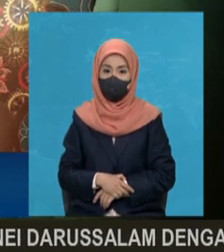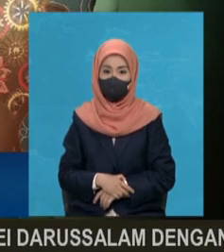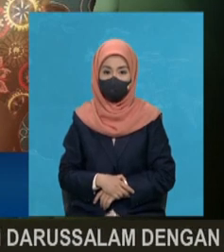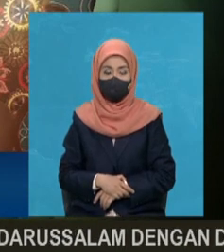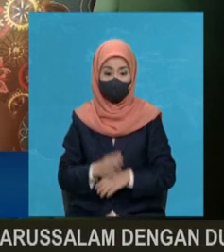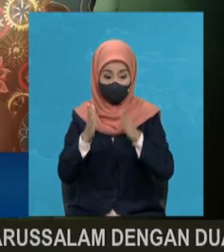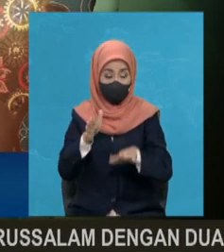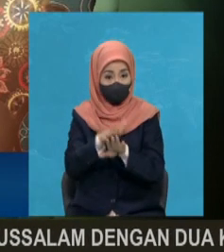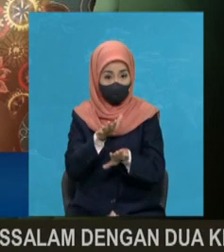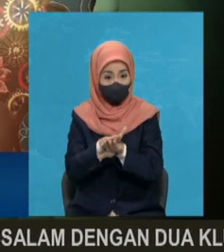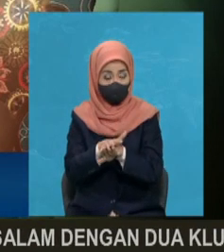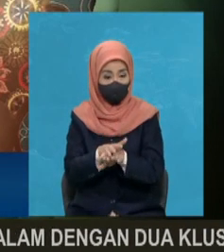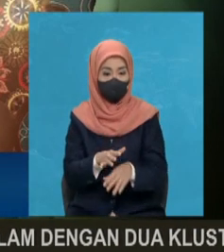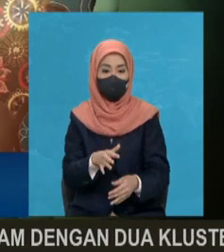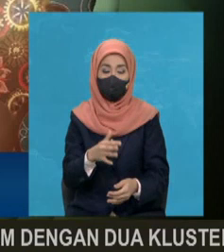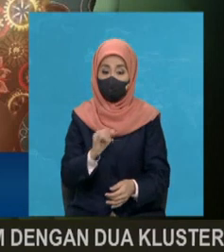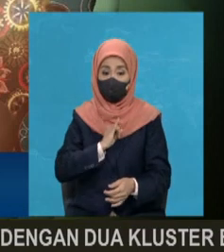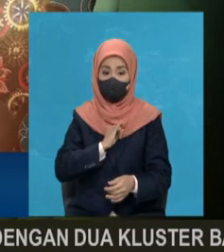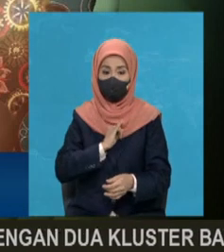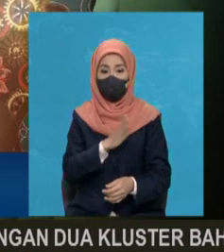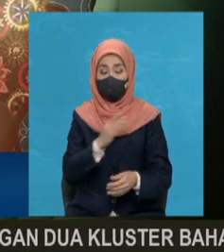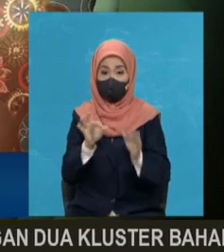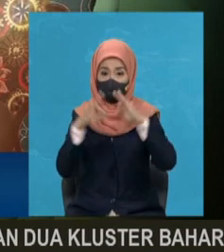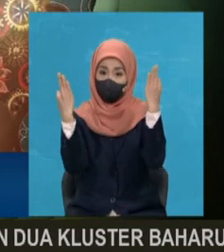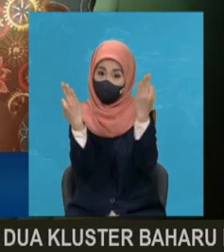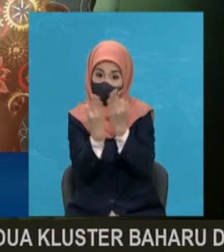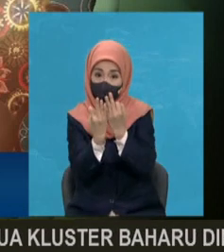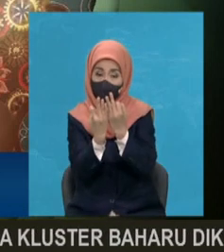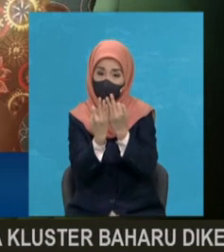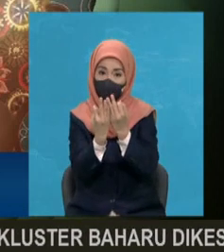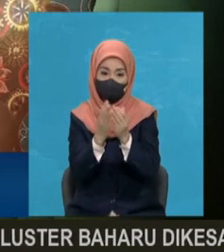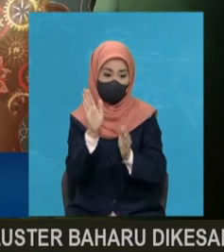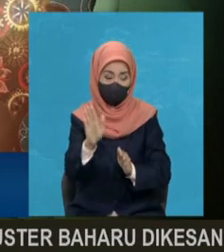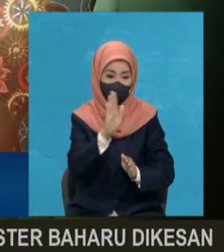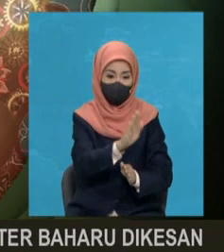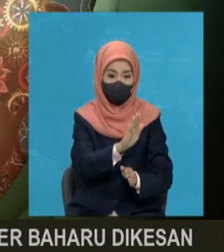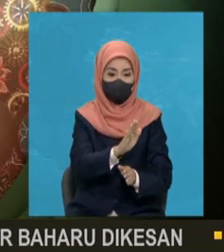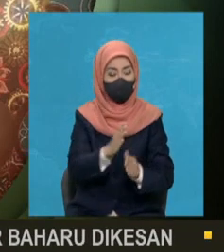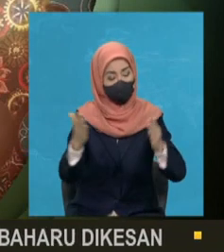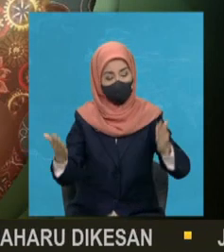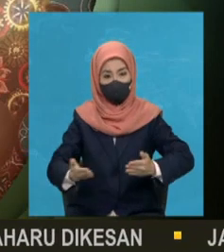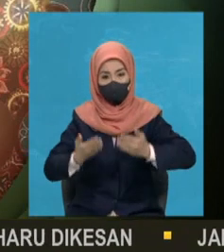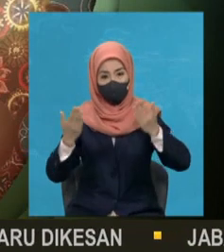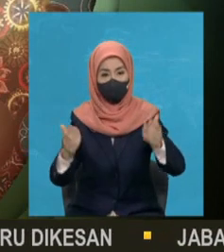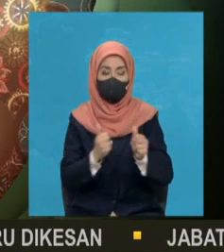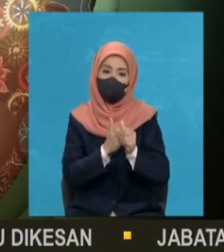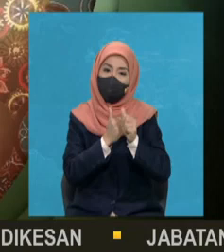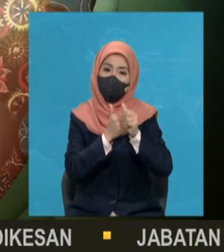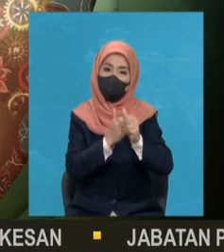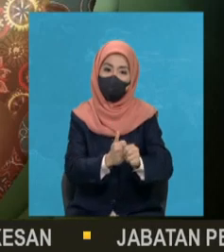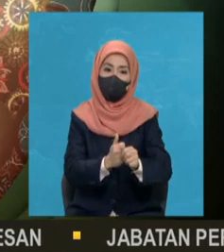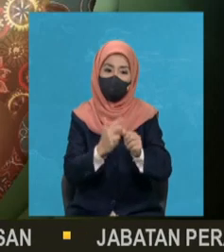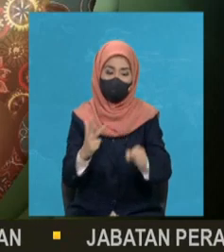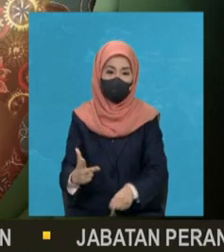Hai orang ramai secara persendirian mahupun bersama keluarga di rumah masing-masing adalah dianjurkan dan diadukan bagi mengikuti